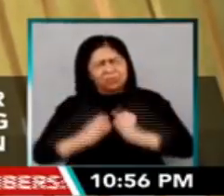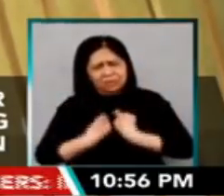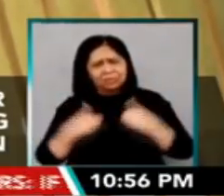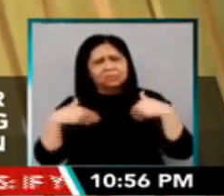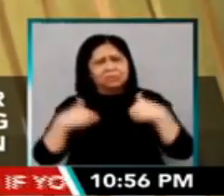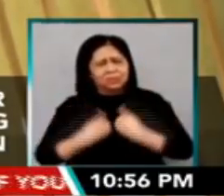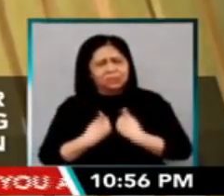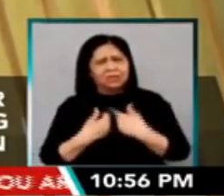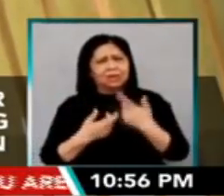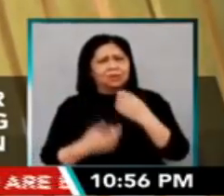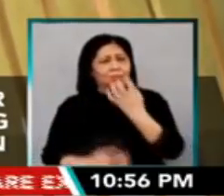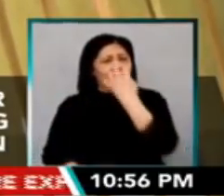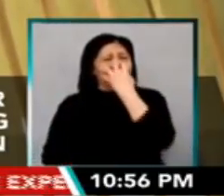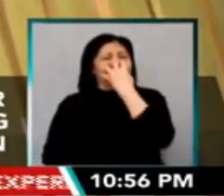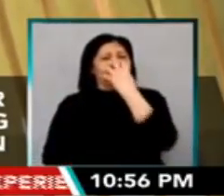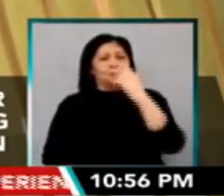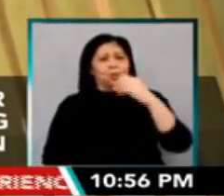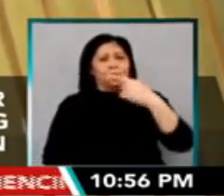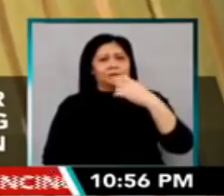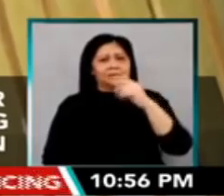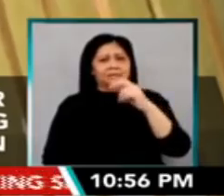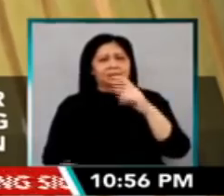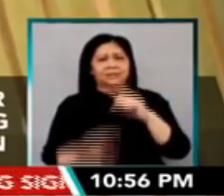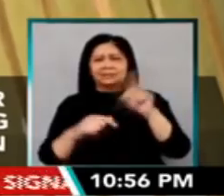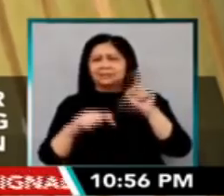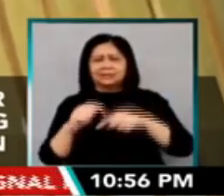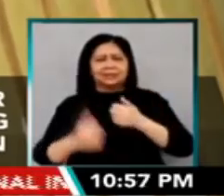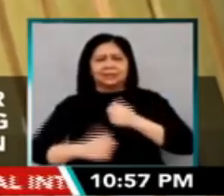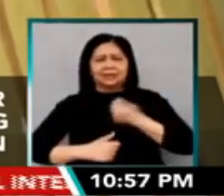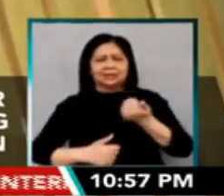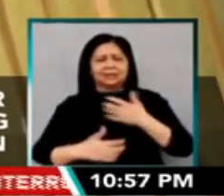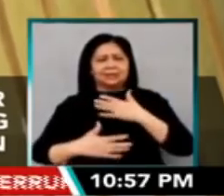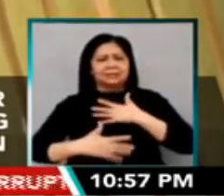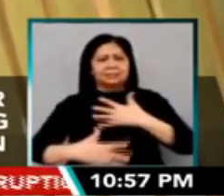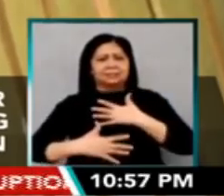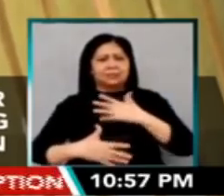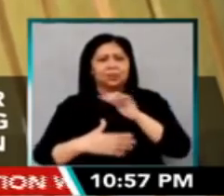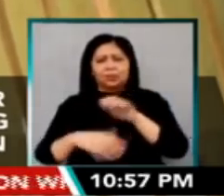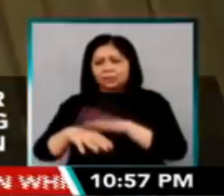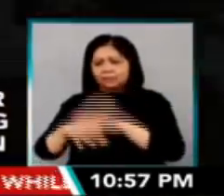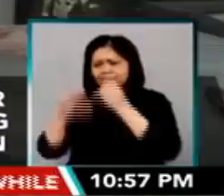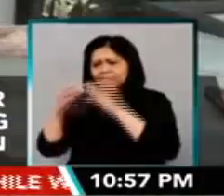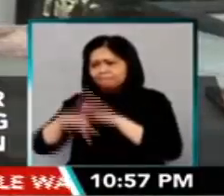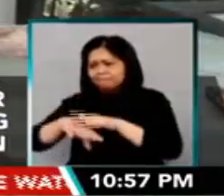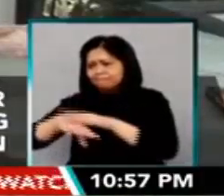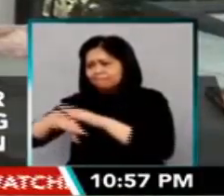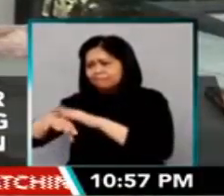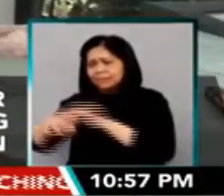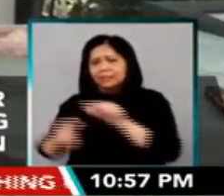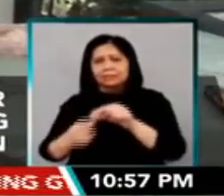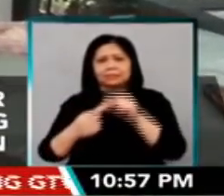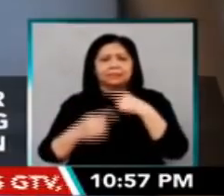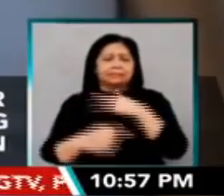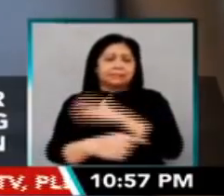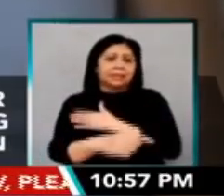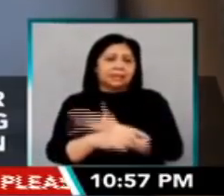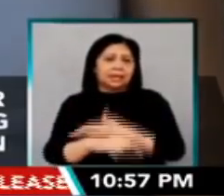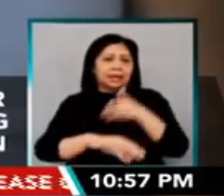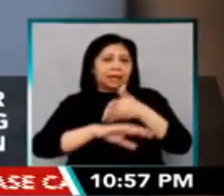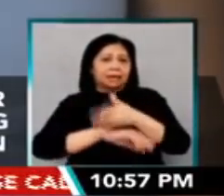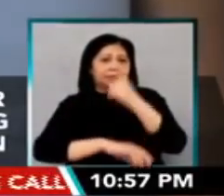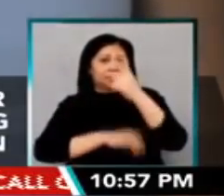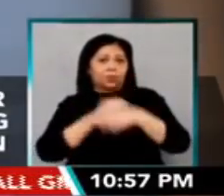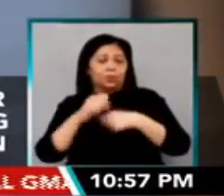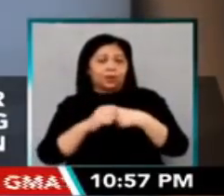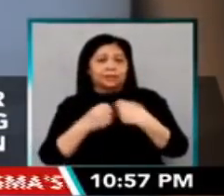naka-oxygen na ako, hindi pa rin ako makahinga. Lahat na binibilin ko na nun, lalo na yung anak ko. Matapos sa isang taong